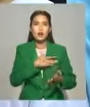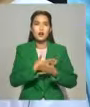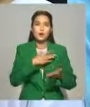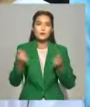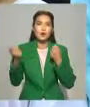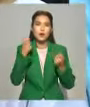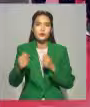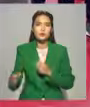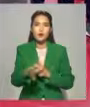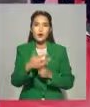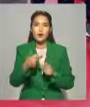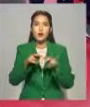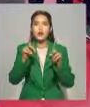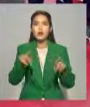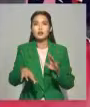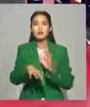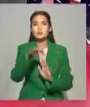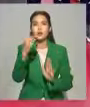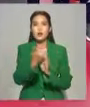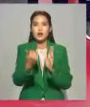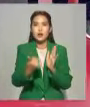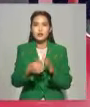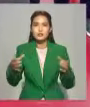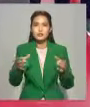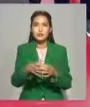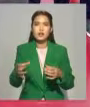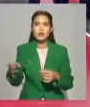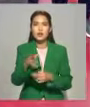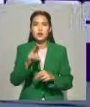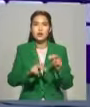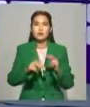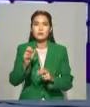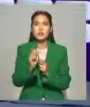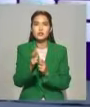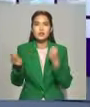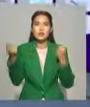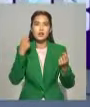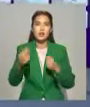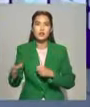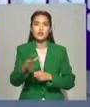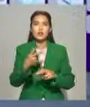и спортсменами области. В рамках предвыборной программы партии в регионе построят 13